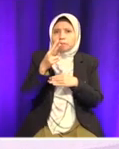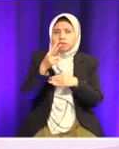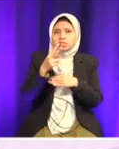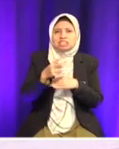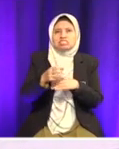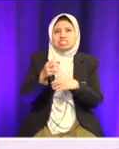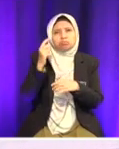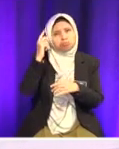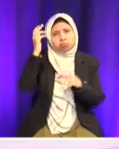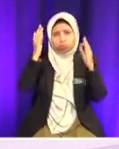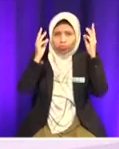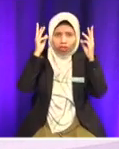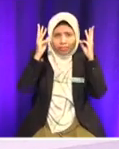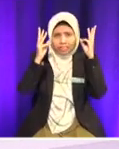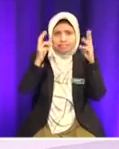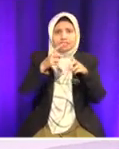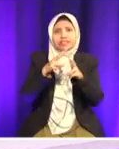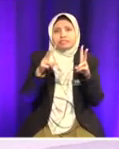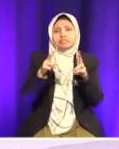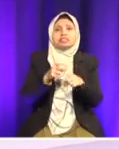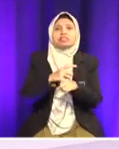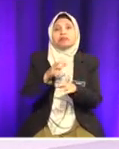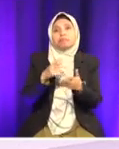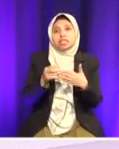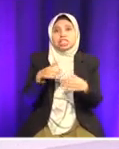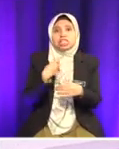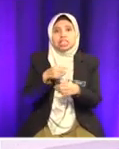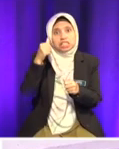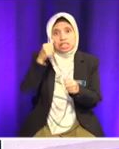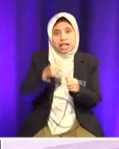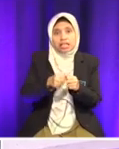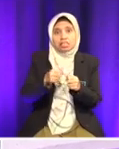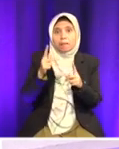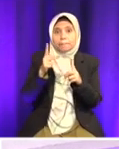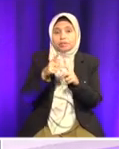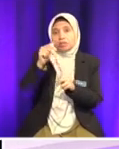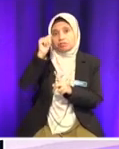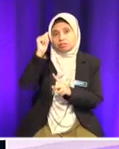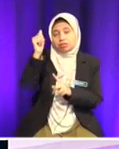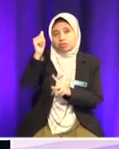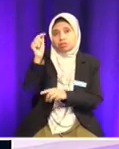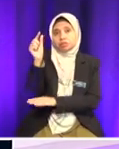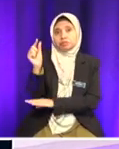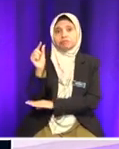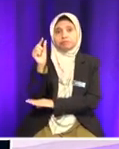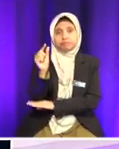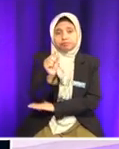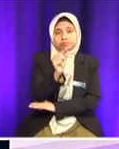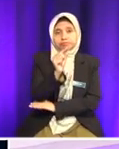dengan berzikir Ya Allah subhanallah walhamdulillah